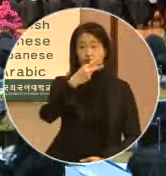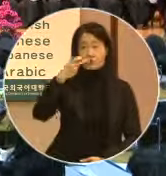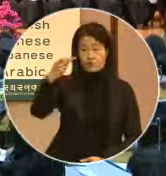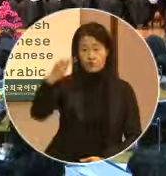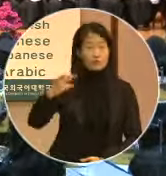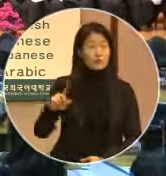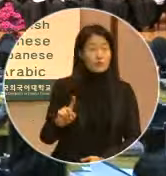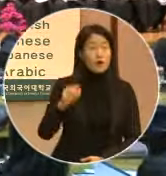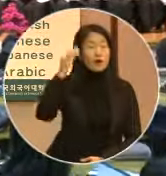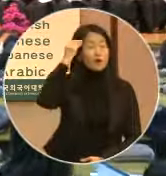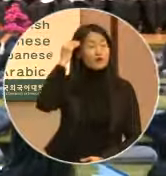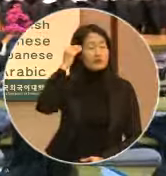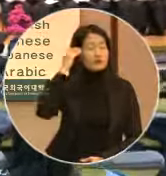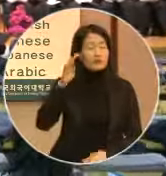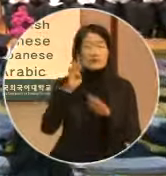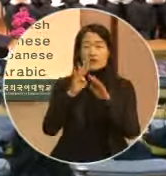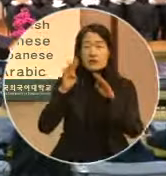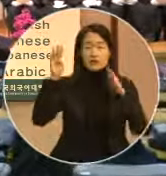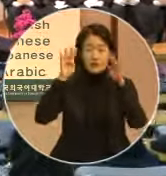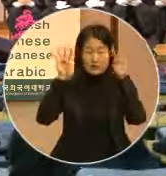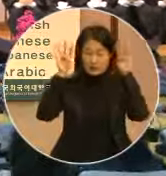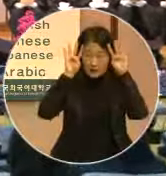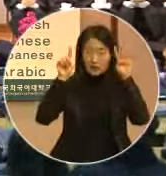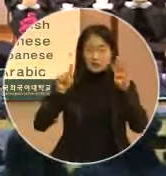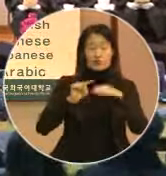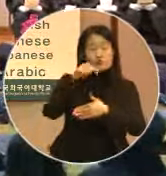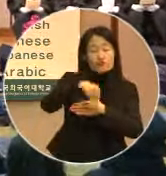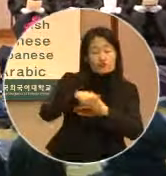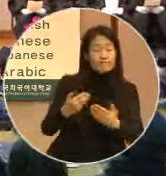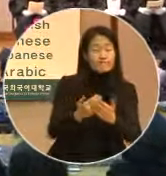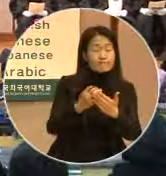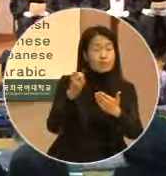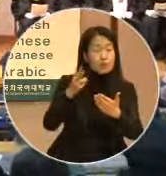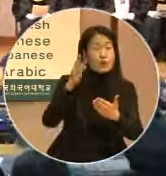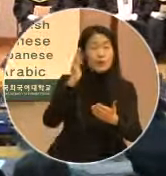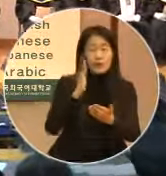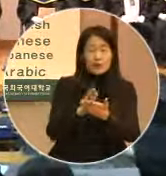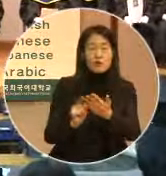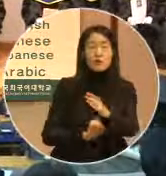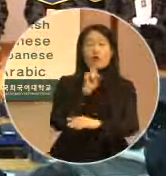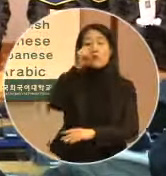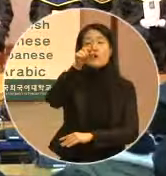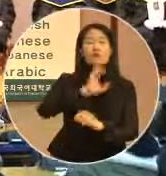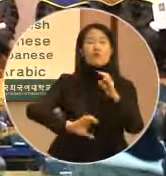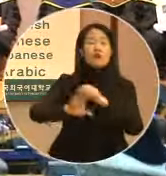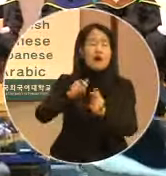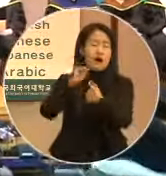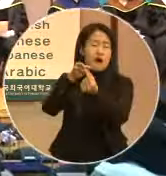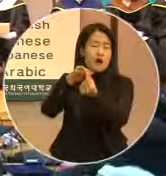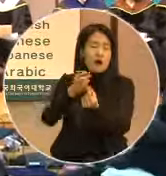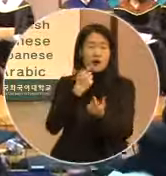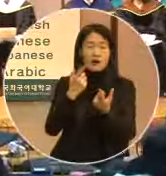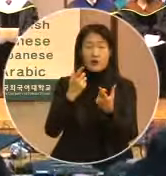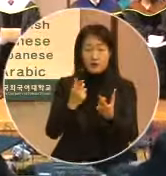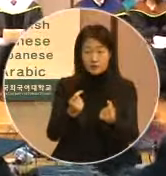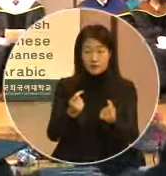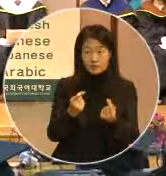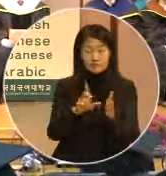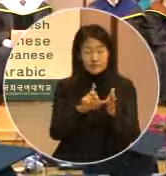2012년이 우리 대학에 있어 외형적인 성장과 함께 국내 사이버 대학 중 최상위권으로